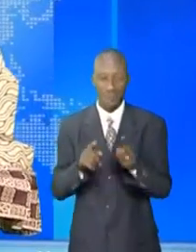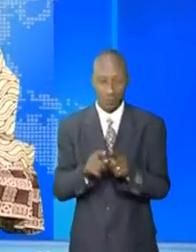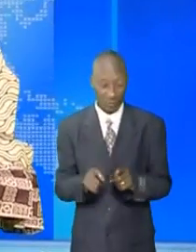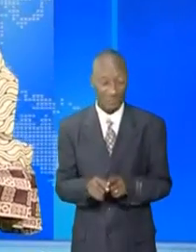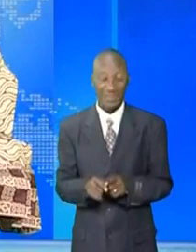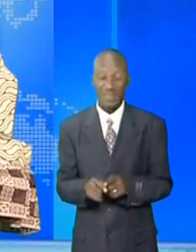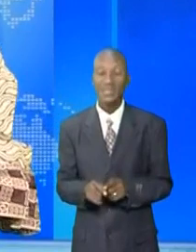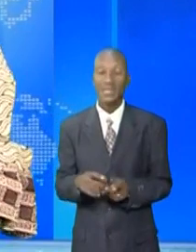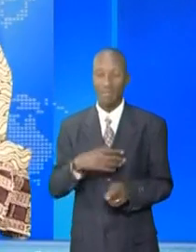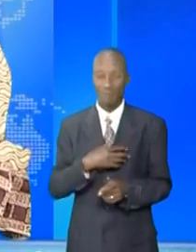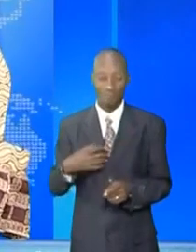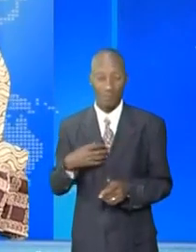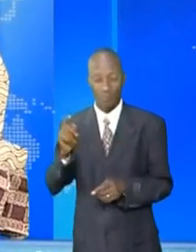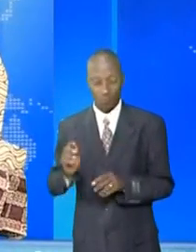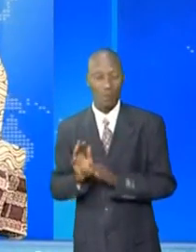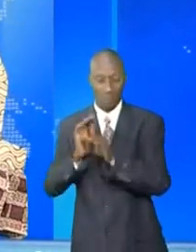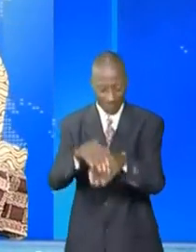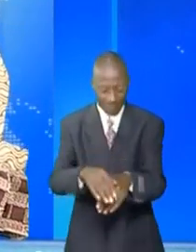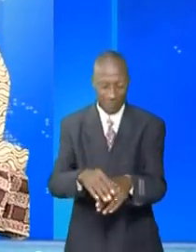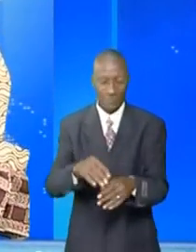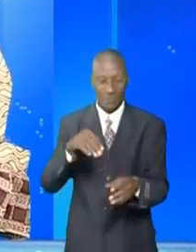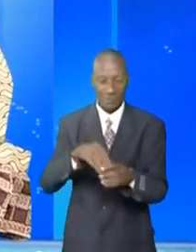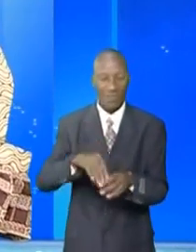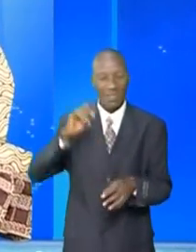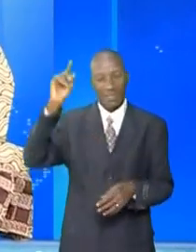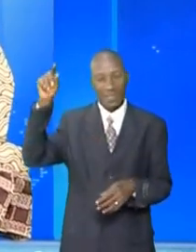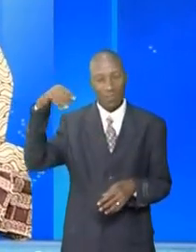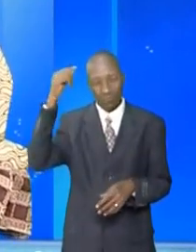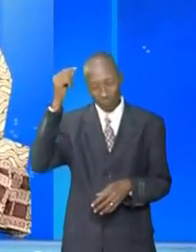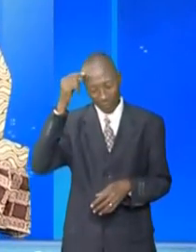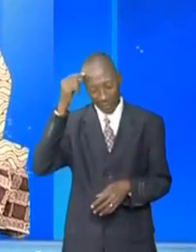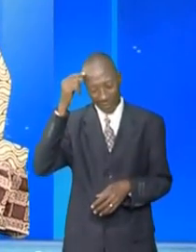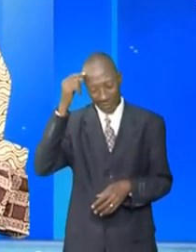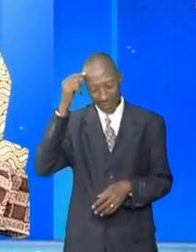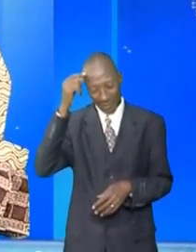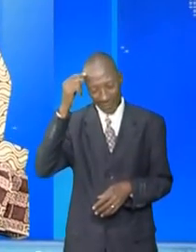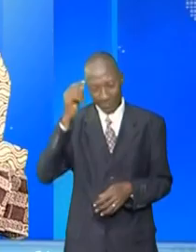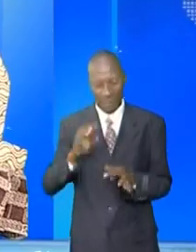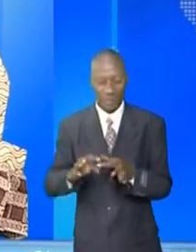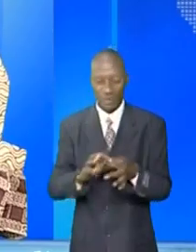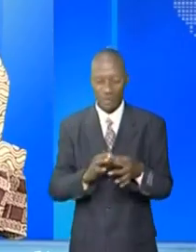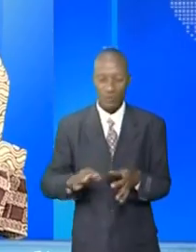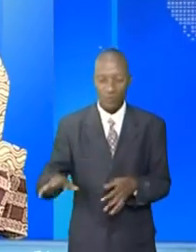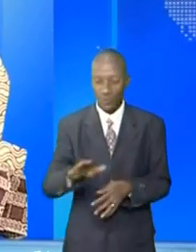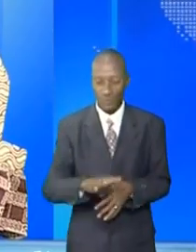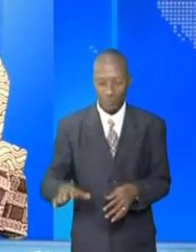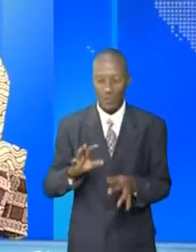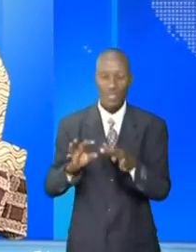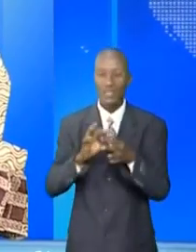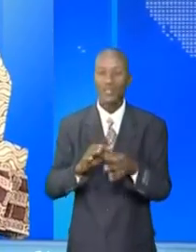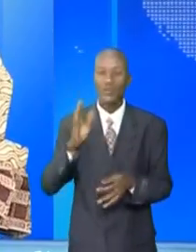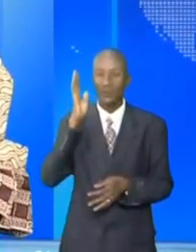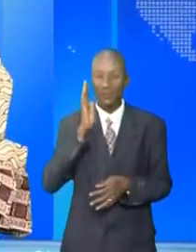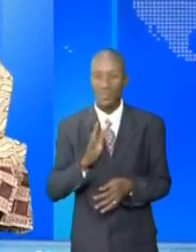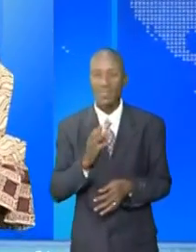l'inspectrice de la territoriale assidue, comme son mari signé Moussassa Kazez Mike Odon Bernard,